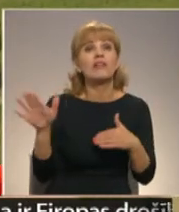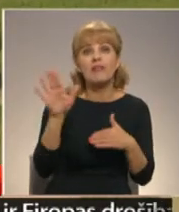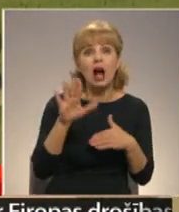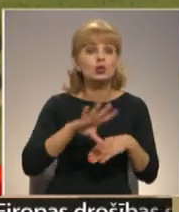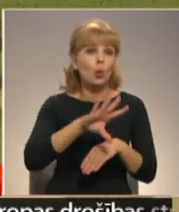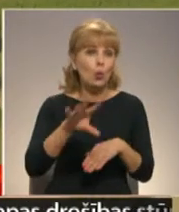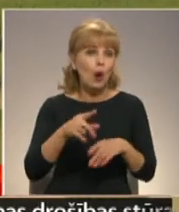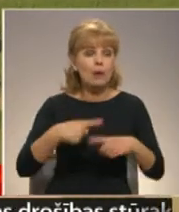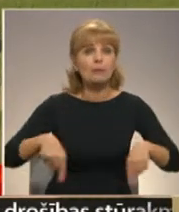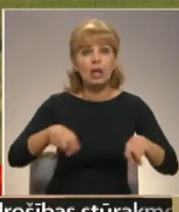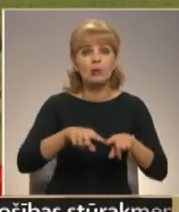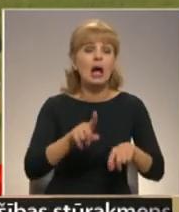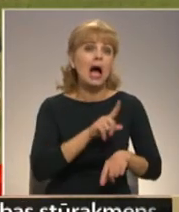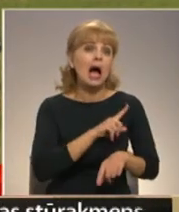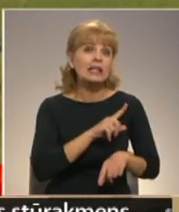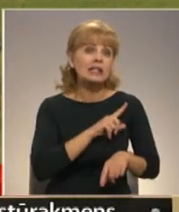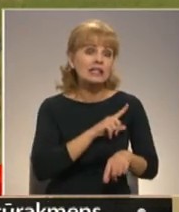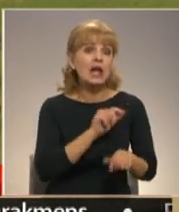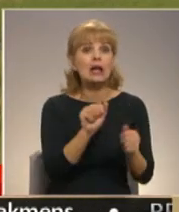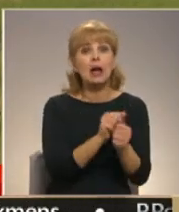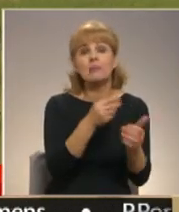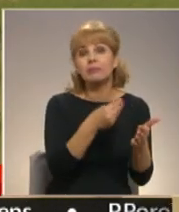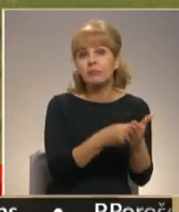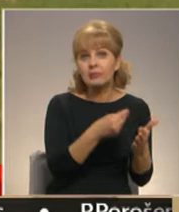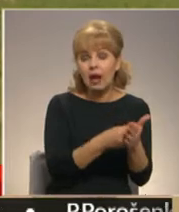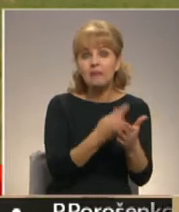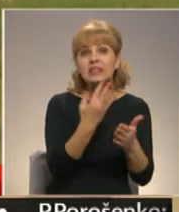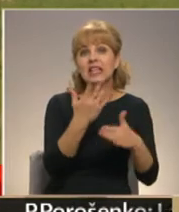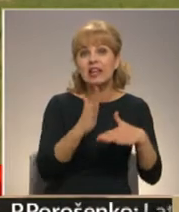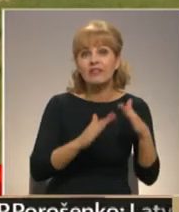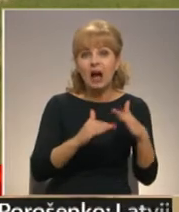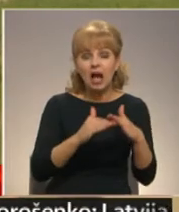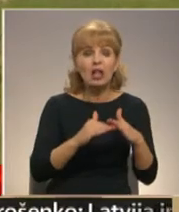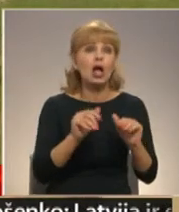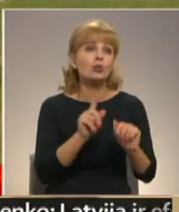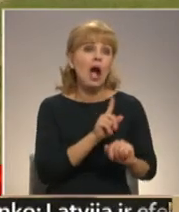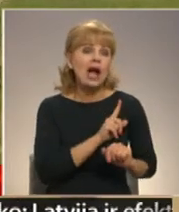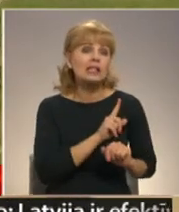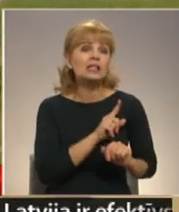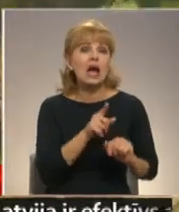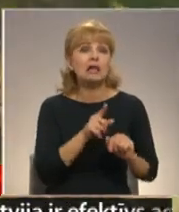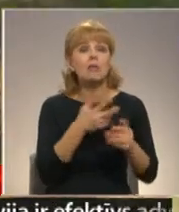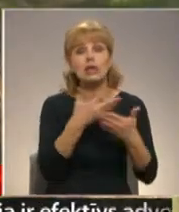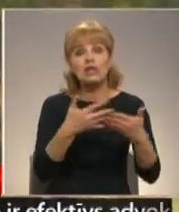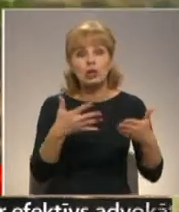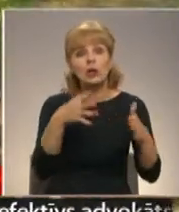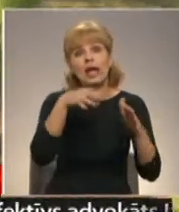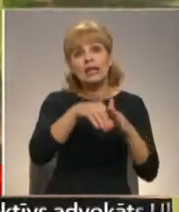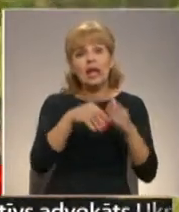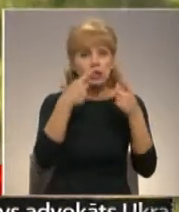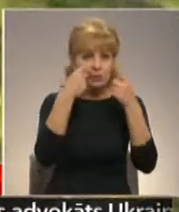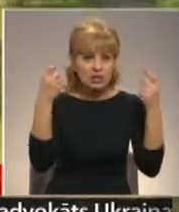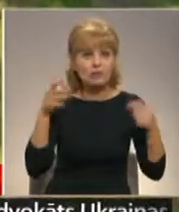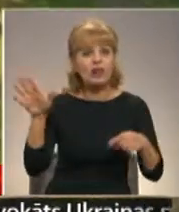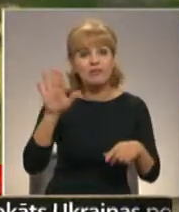ir platības ar aizsargājumiem biotopiem un kādā kvalitātē tie ir, tālāk veido aizsargājamo dabas teritoriju tīklu un ietilpst ziņojumā, ko